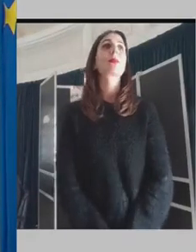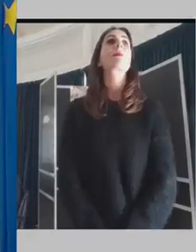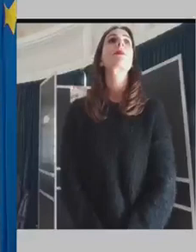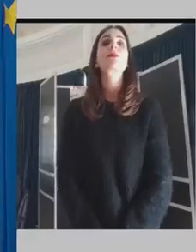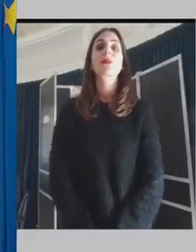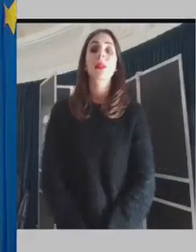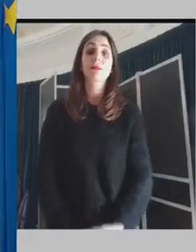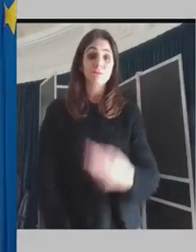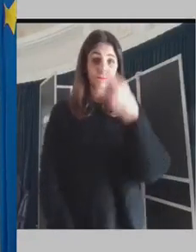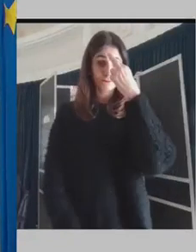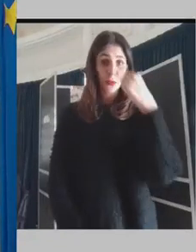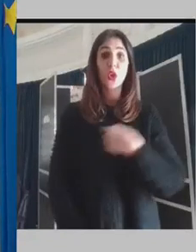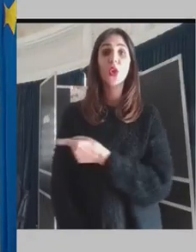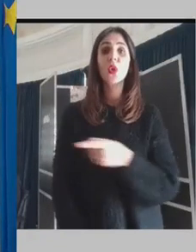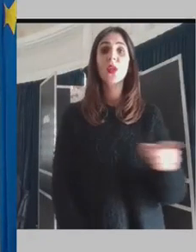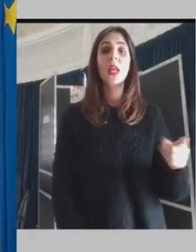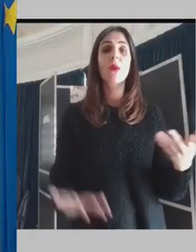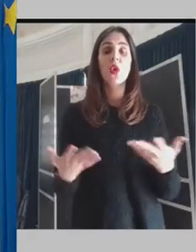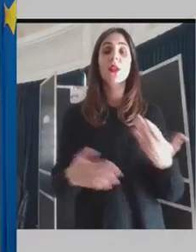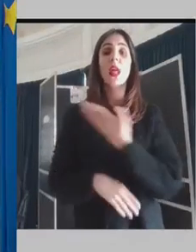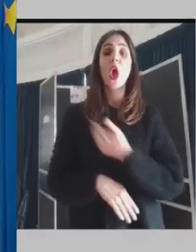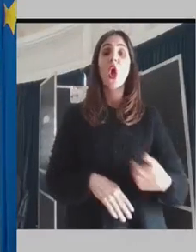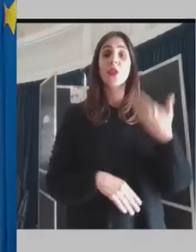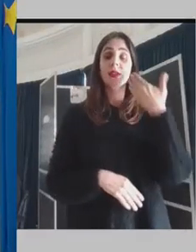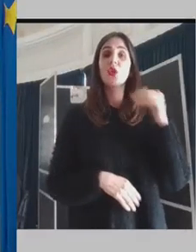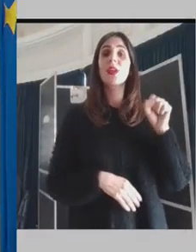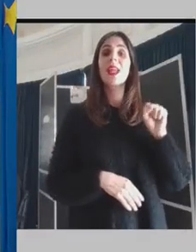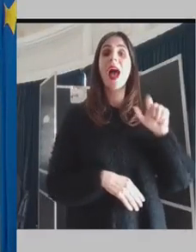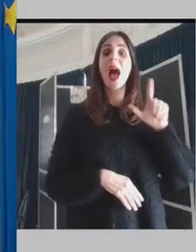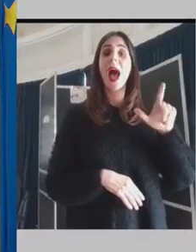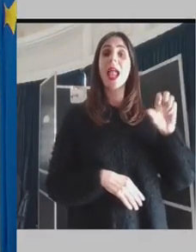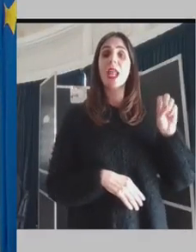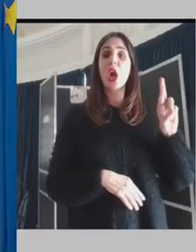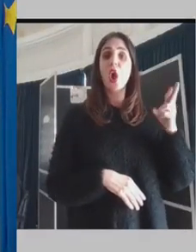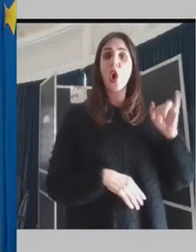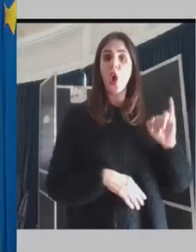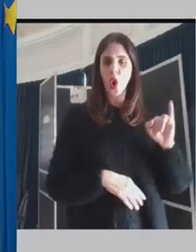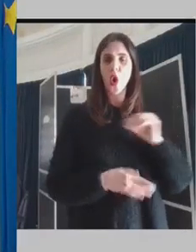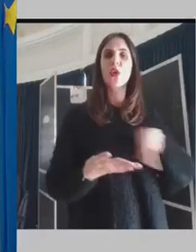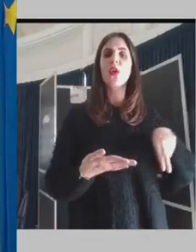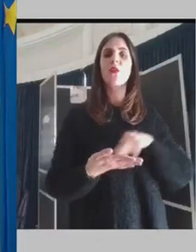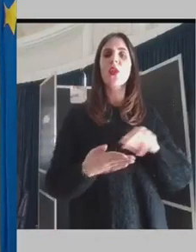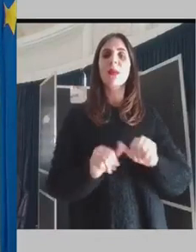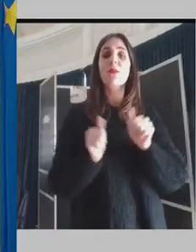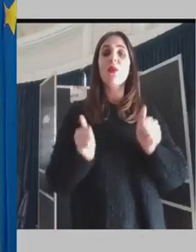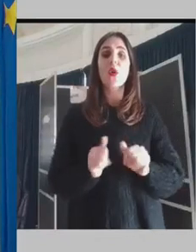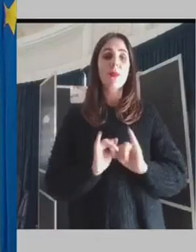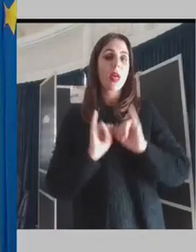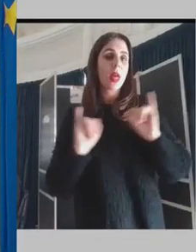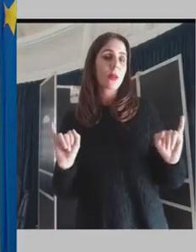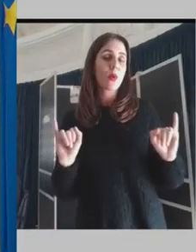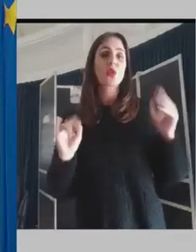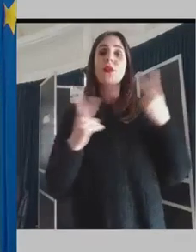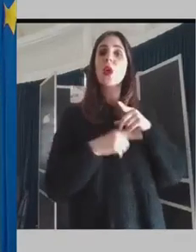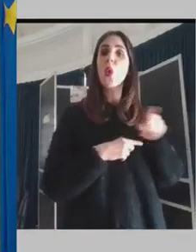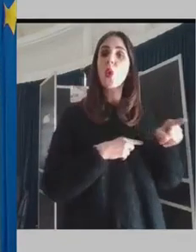Ricordiamo che il consigliere Alleori vota da remoto. Mi ha mandato un messaggio e mi ha scritto favorevole, però è prenotato,